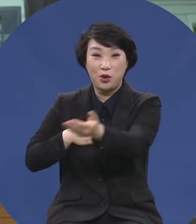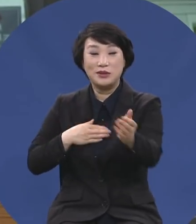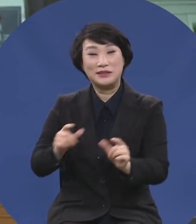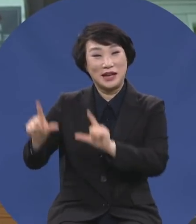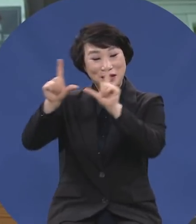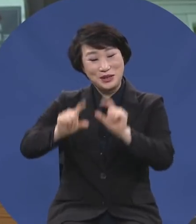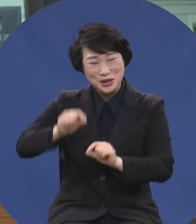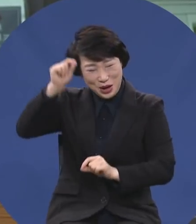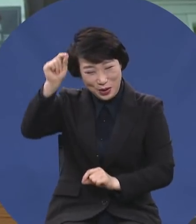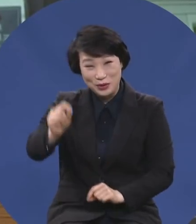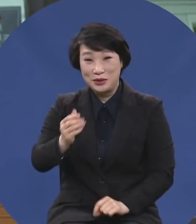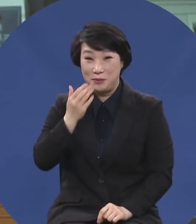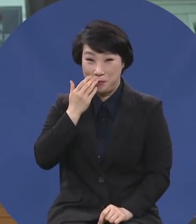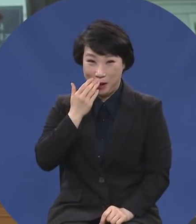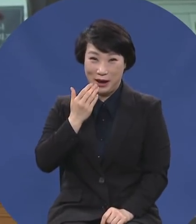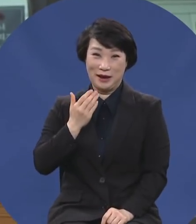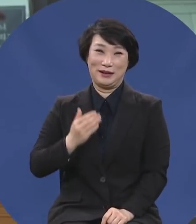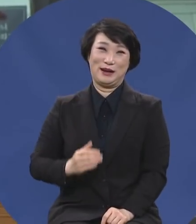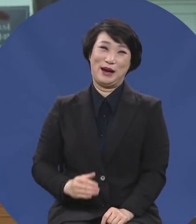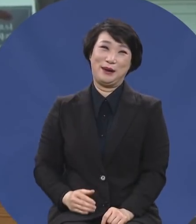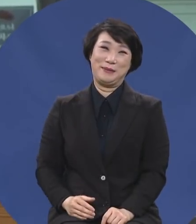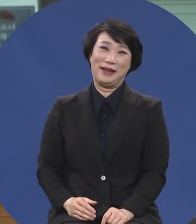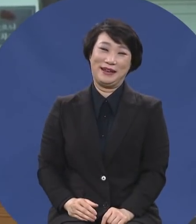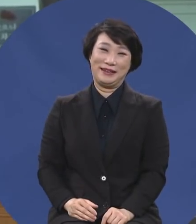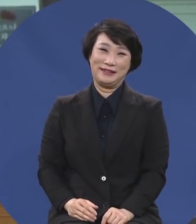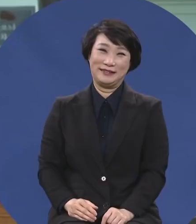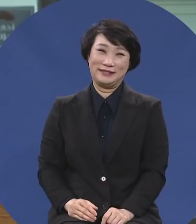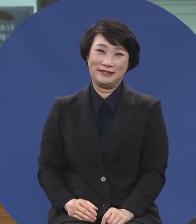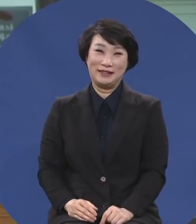영원히 살리라.